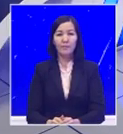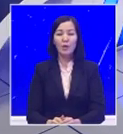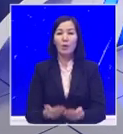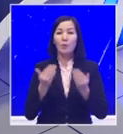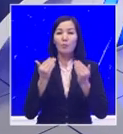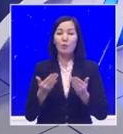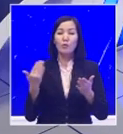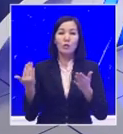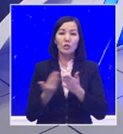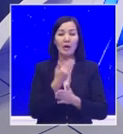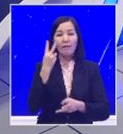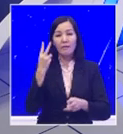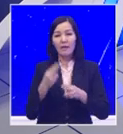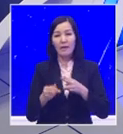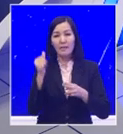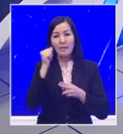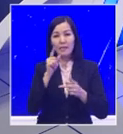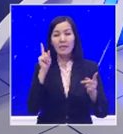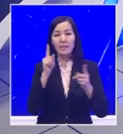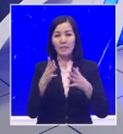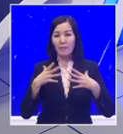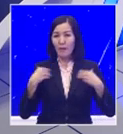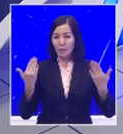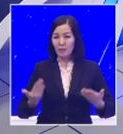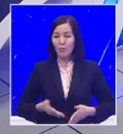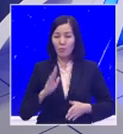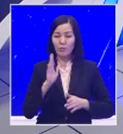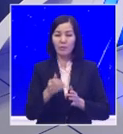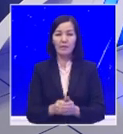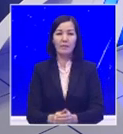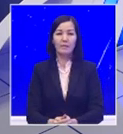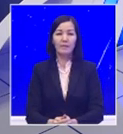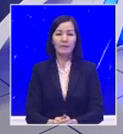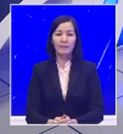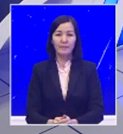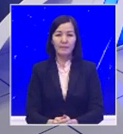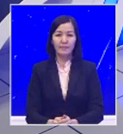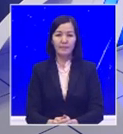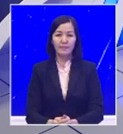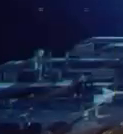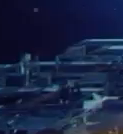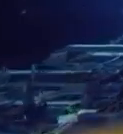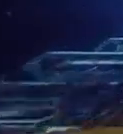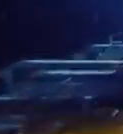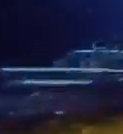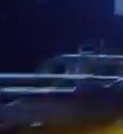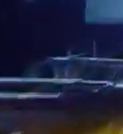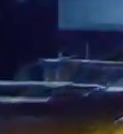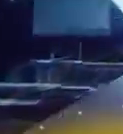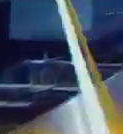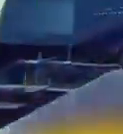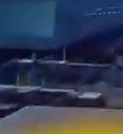Қадірмен ағайын, бүгінгі айтар ақпарат осы. Біз өздеріңізбен ертең эфирде қауышамыз. Амандықтарыңызды тілеймін.